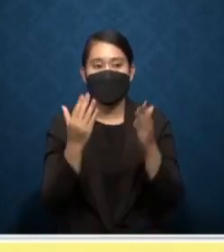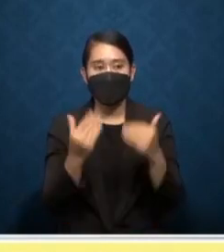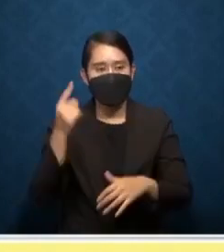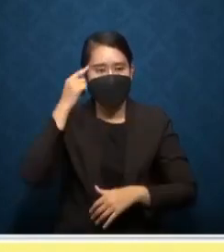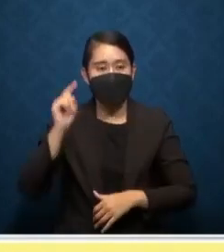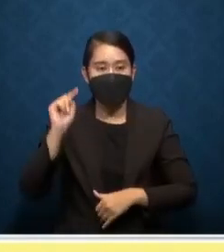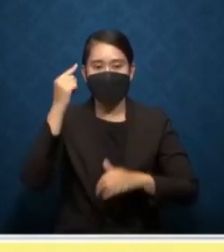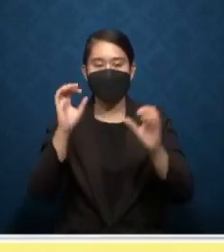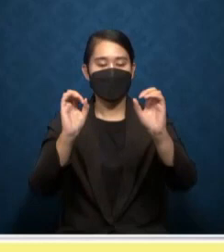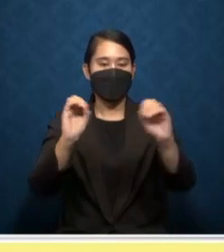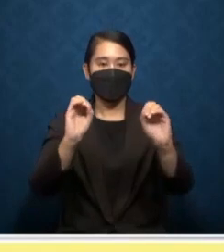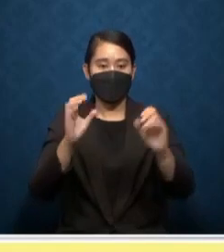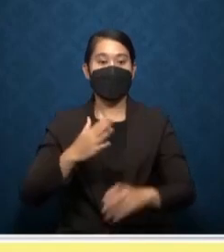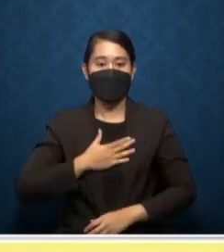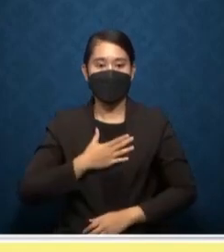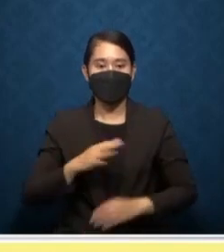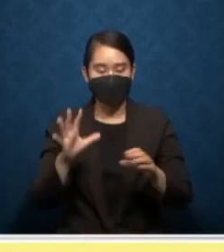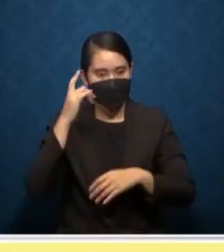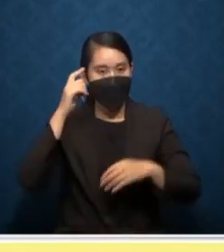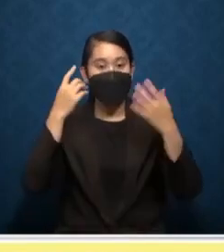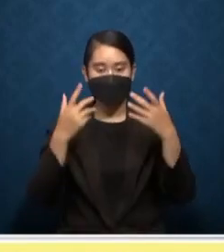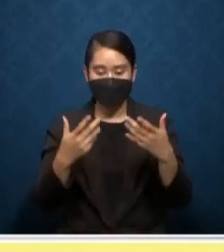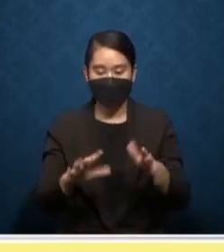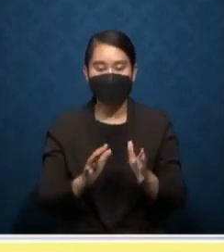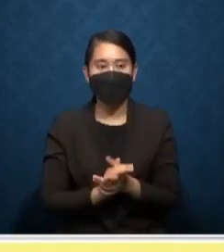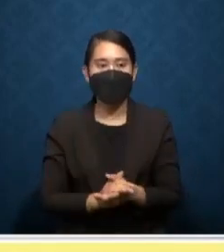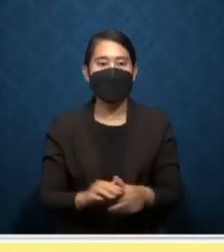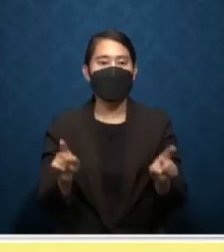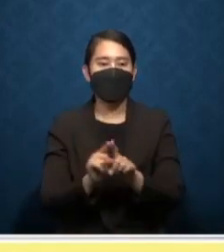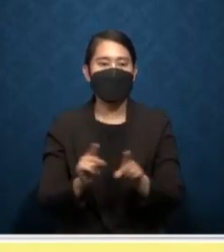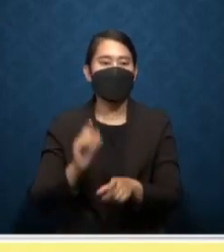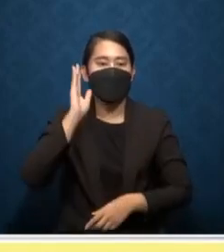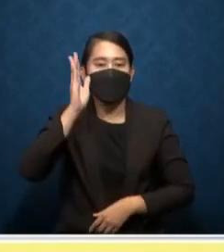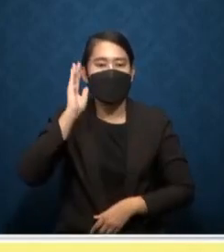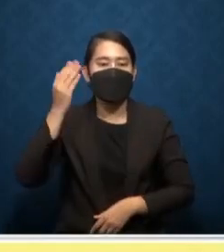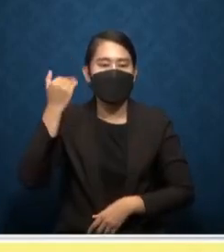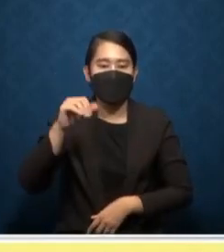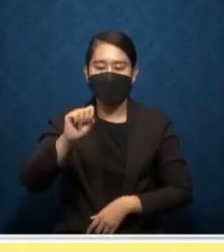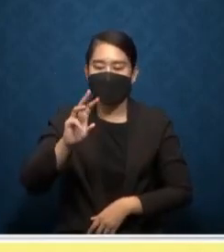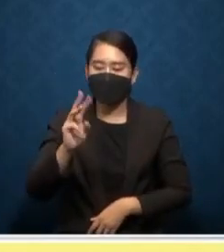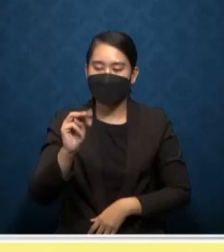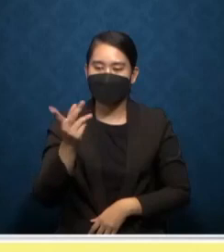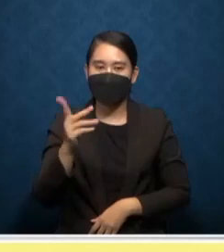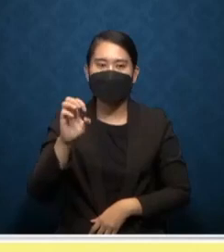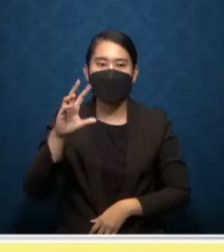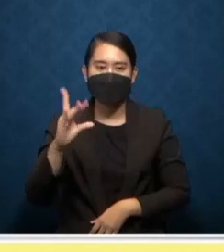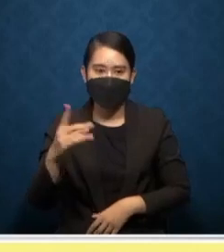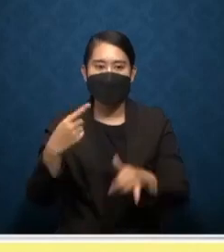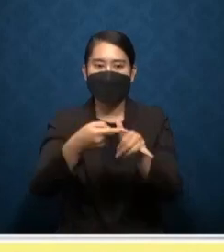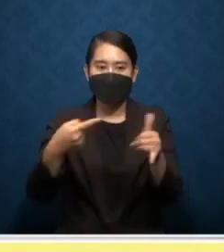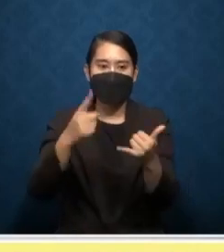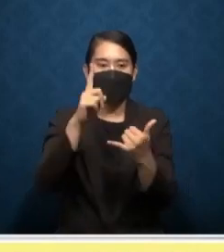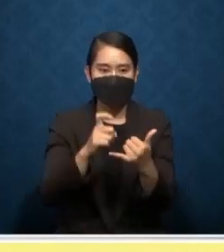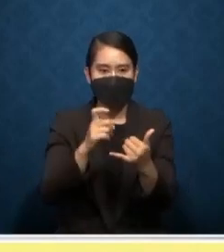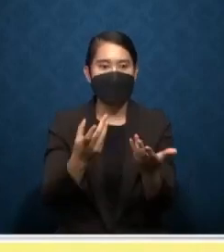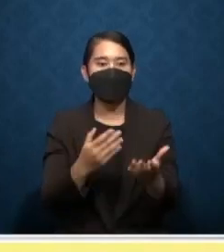5. แต่พวกเราคิดกัแล้วว่า5. สมกิผู้พวกมัค่าคน5. หอไ้หบเล็ก5. เอาคนไปถวงน้ำ5. ผู้หญิง